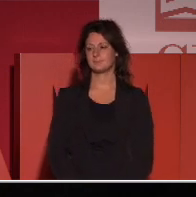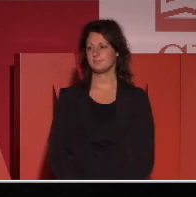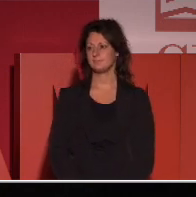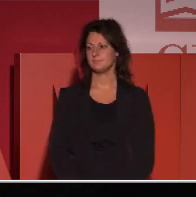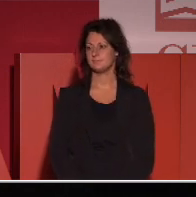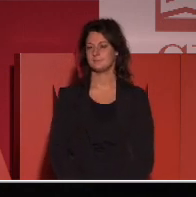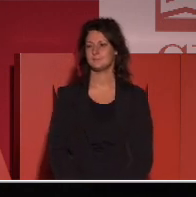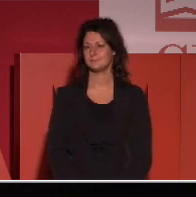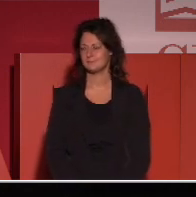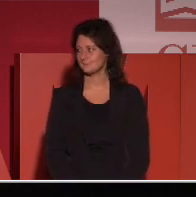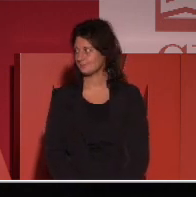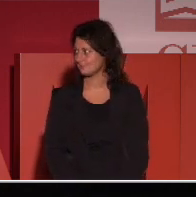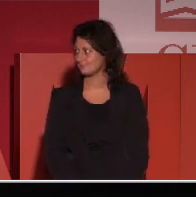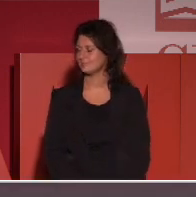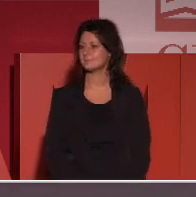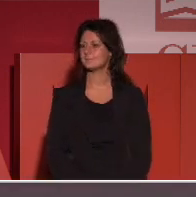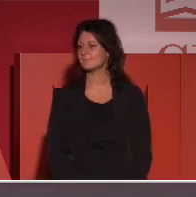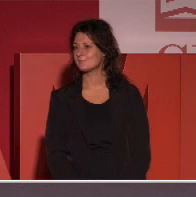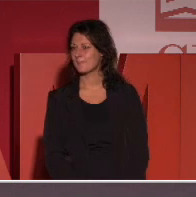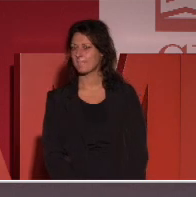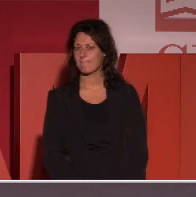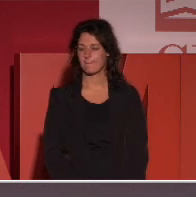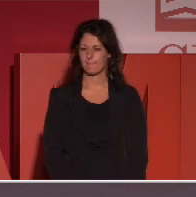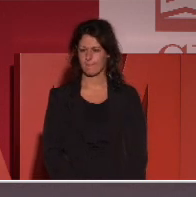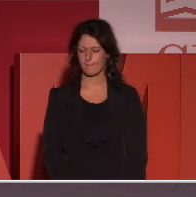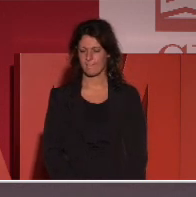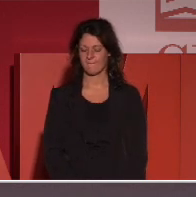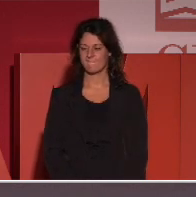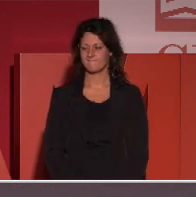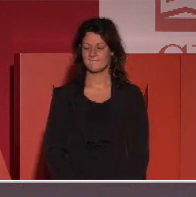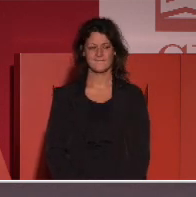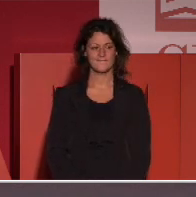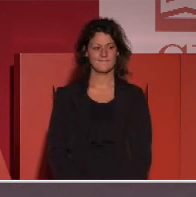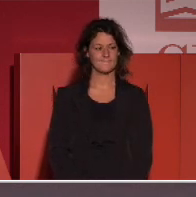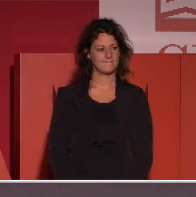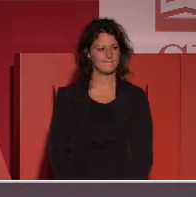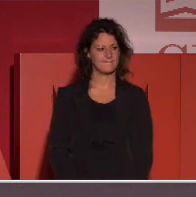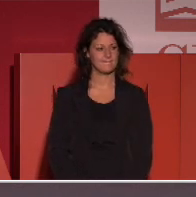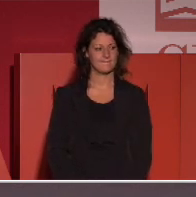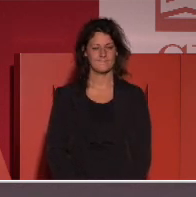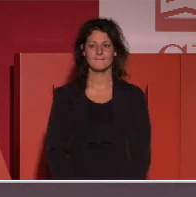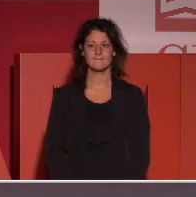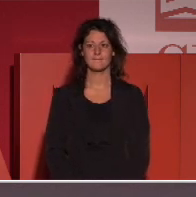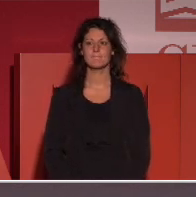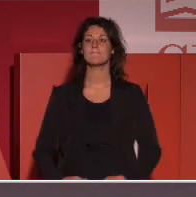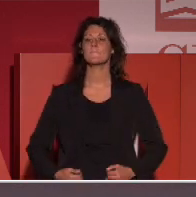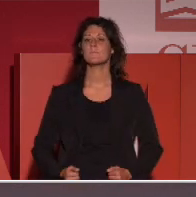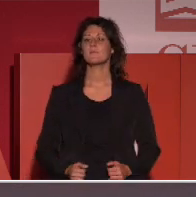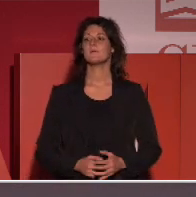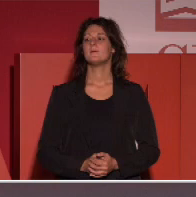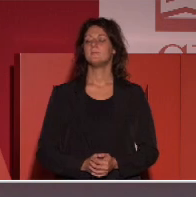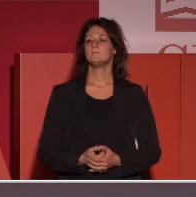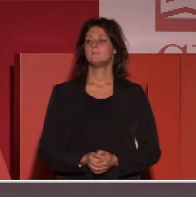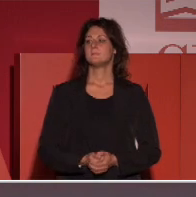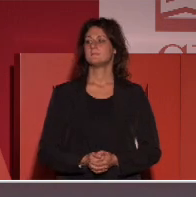a proposito di pianeta di vivibilità e a proposito di lo citava luca mercalli di quanto presto ci si